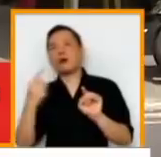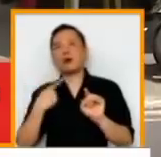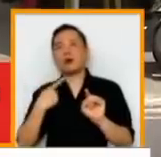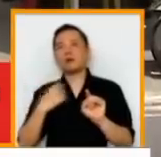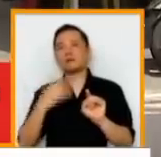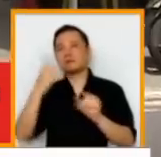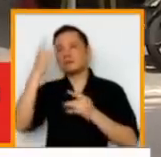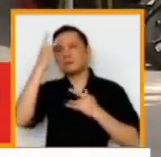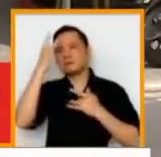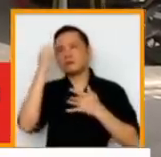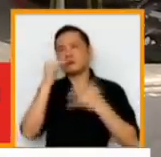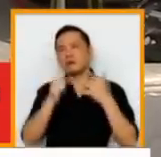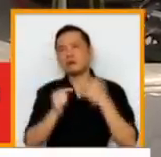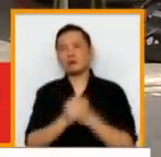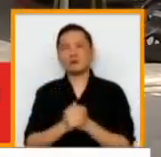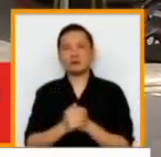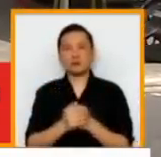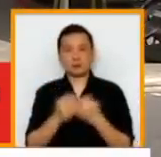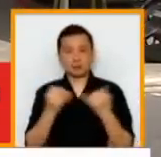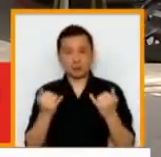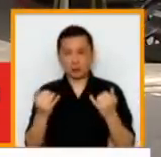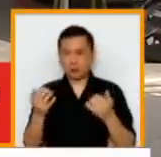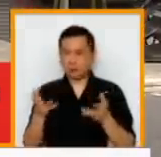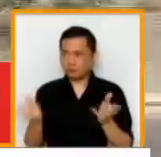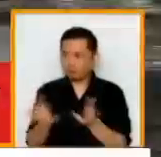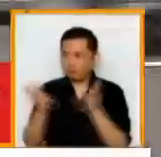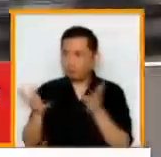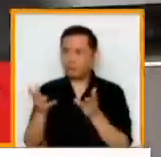panalangin para sa mabilis na paggaling ng kanilang mga kasama.